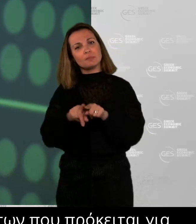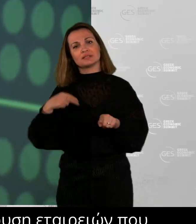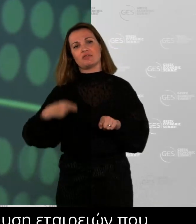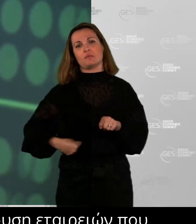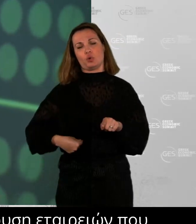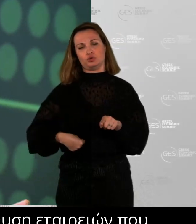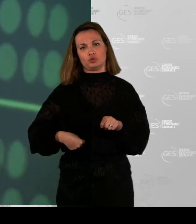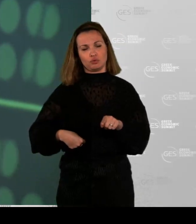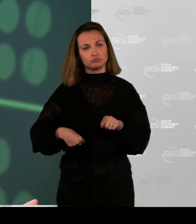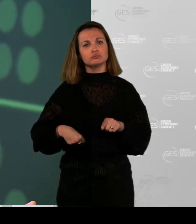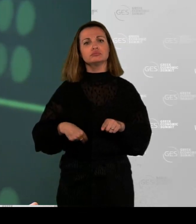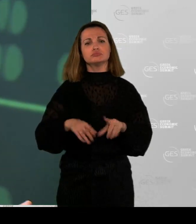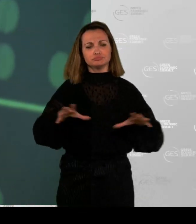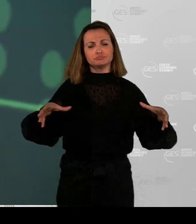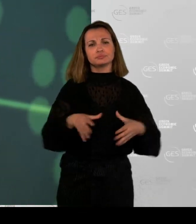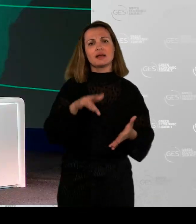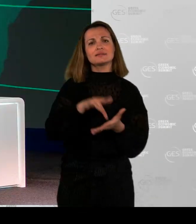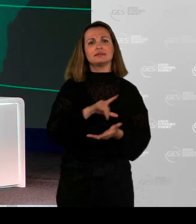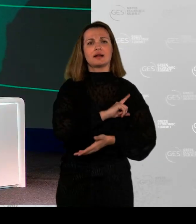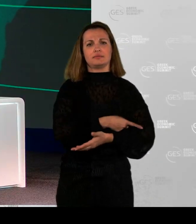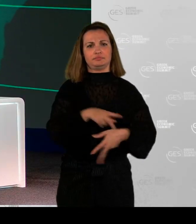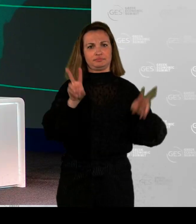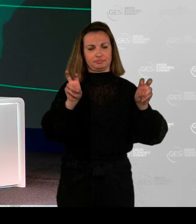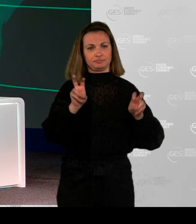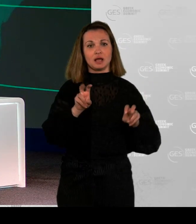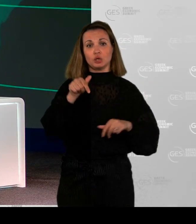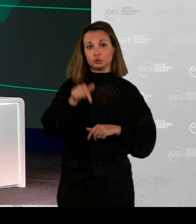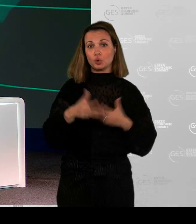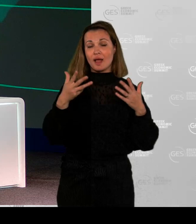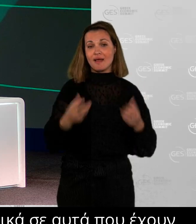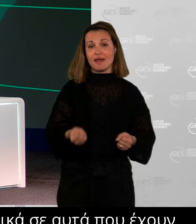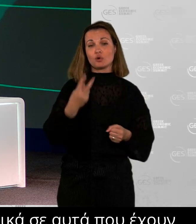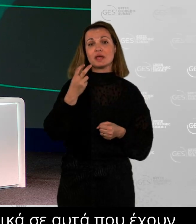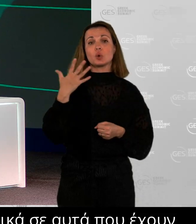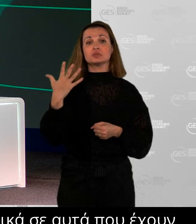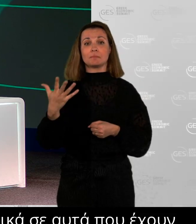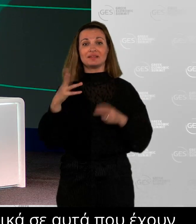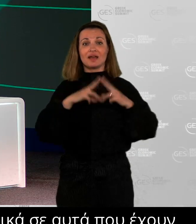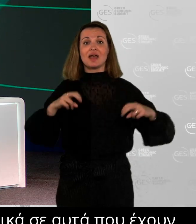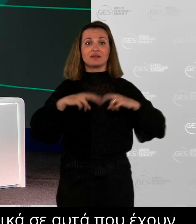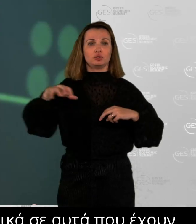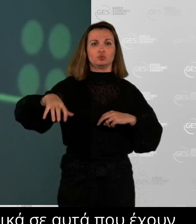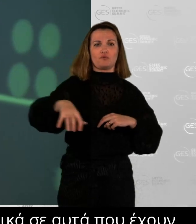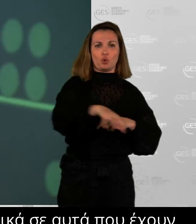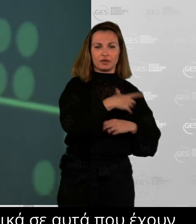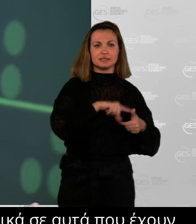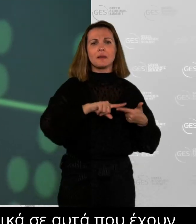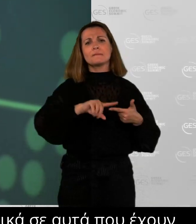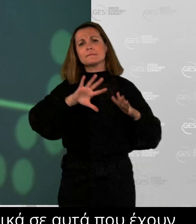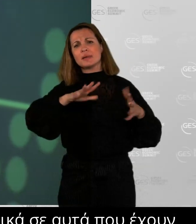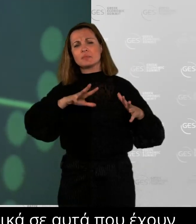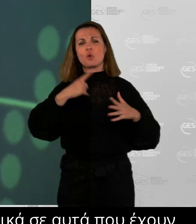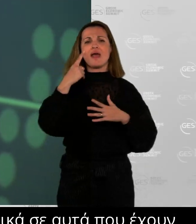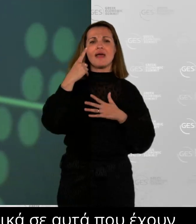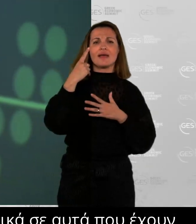επιχειρήσεις. Χαρακτηριστικά σε αυτά που έχουν ήδη ανακοινωθεί, έχουμε 25 ερευνητικούς φορείς και γύρω στις 170